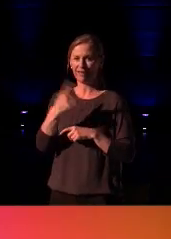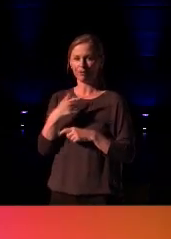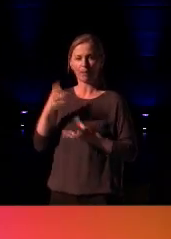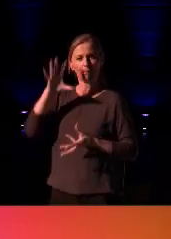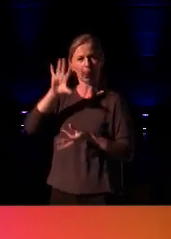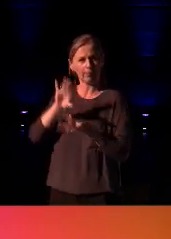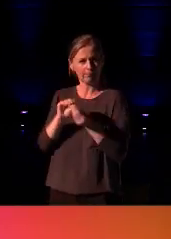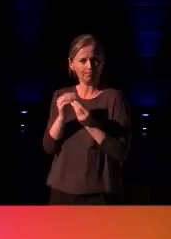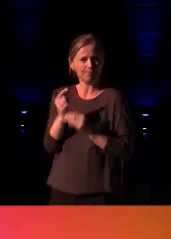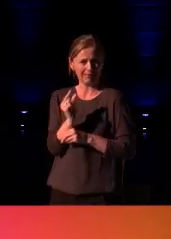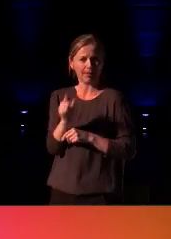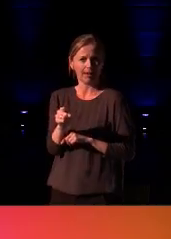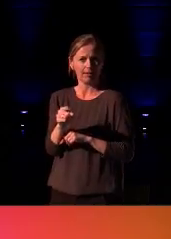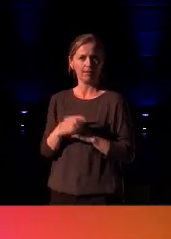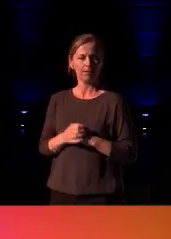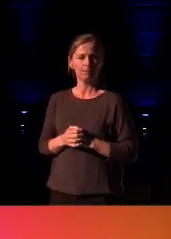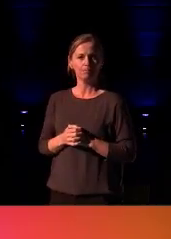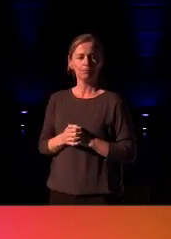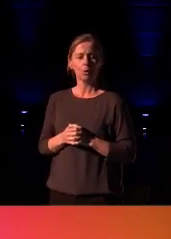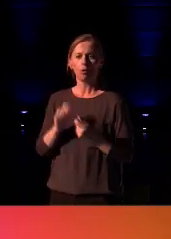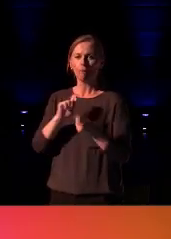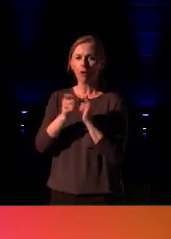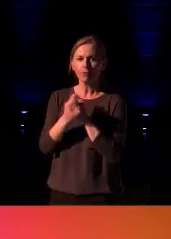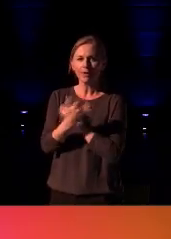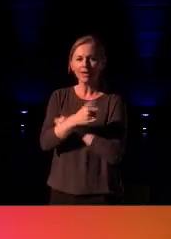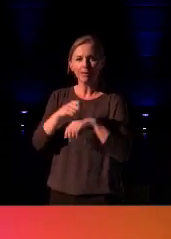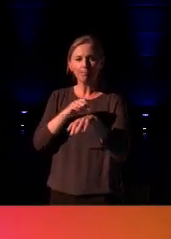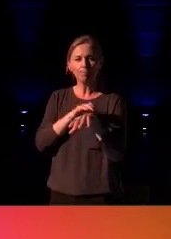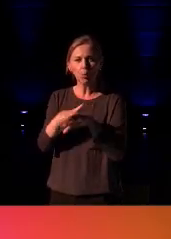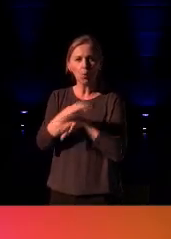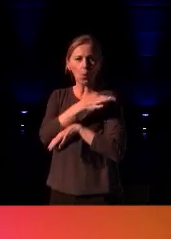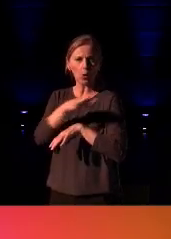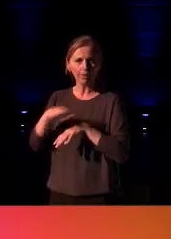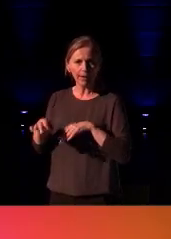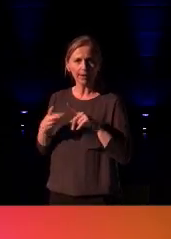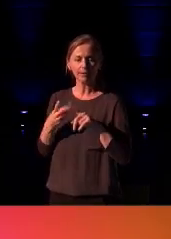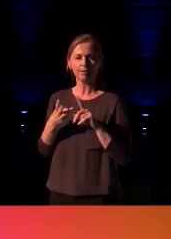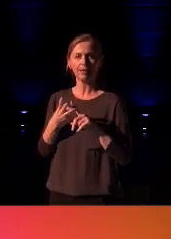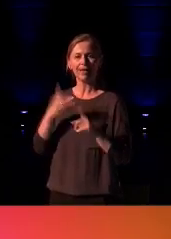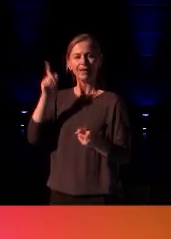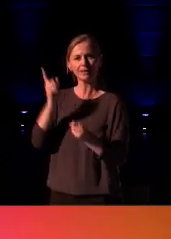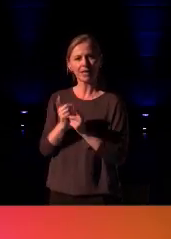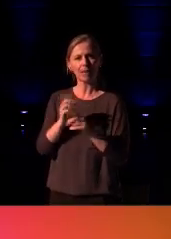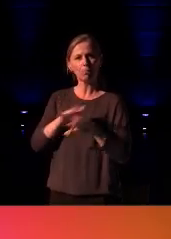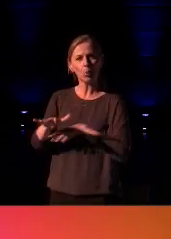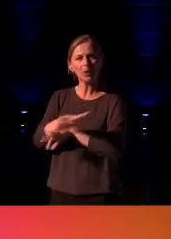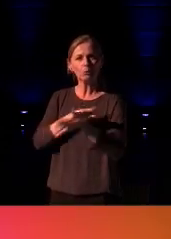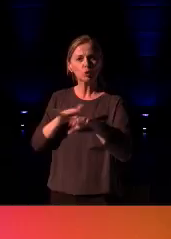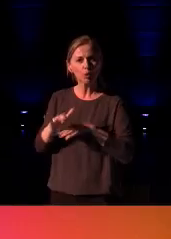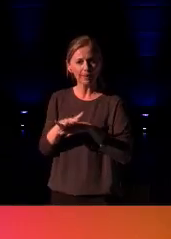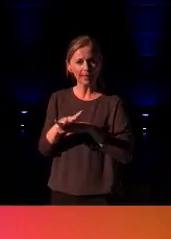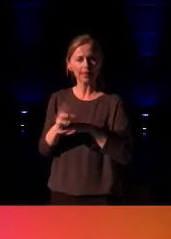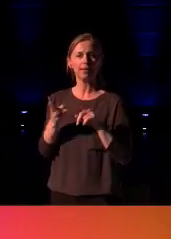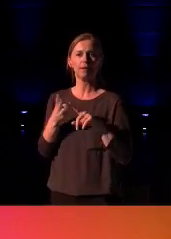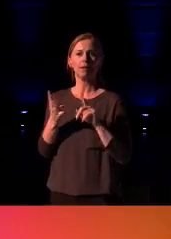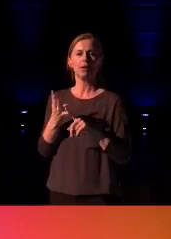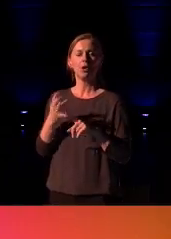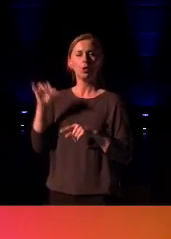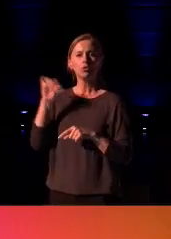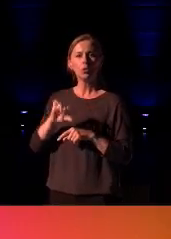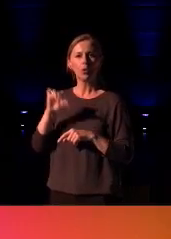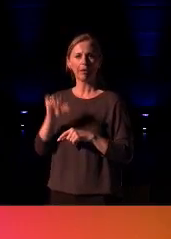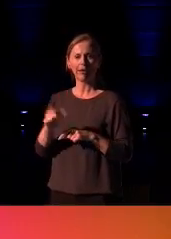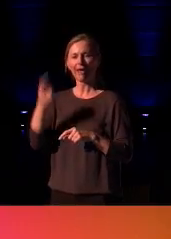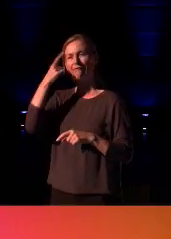av de. Det blir forandringer i blodårene. Det blir redusert blodgjennomstrømning. Og det blir